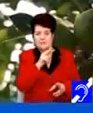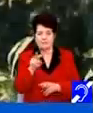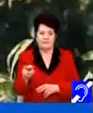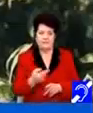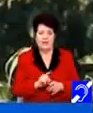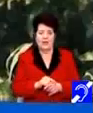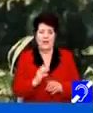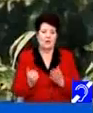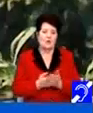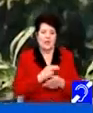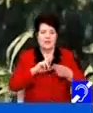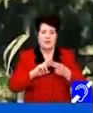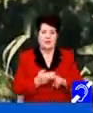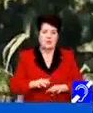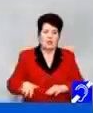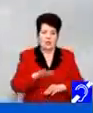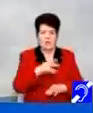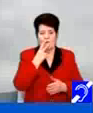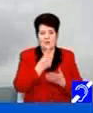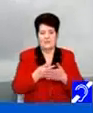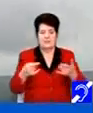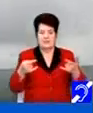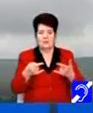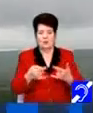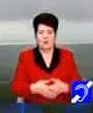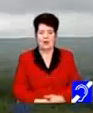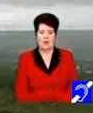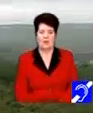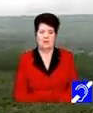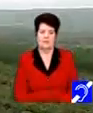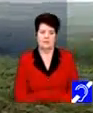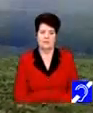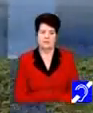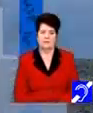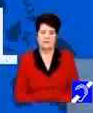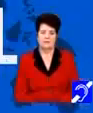îi ajută inovațiile tehnologice pe fermieri, vedeți în telejurnal.